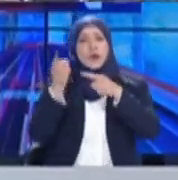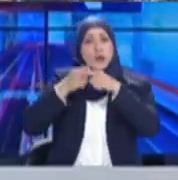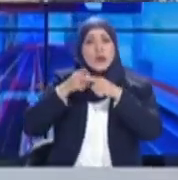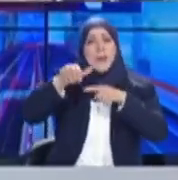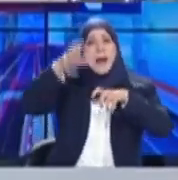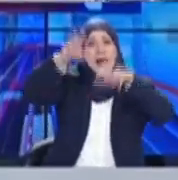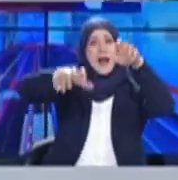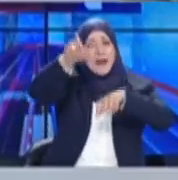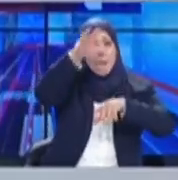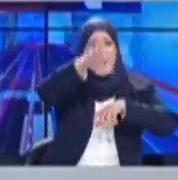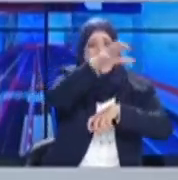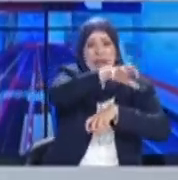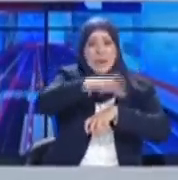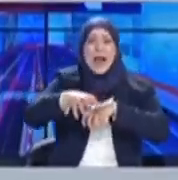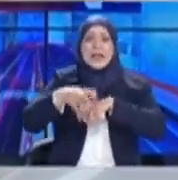جبيل